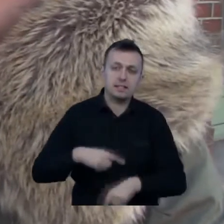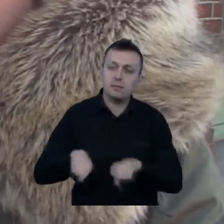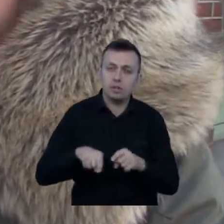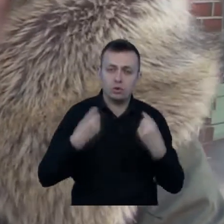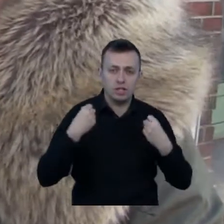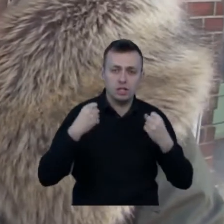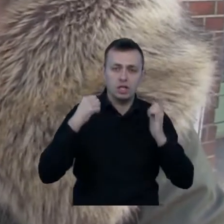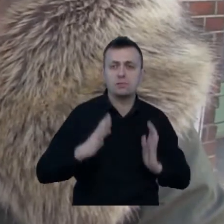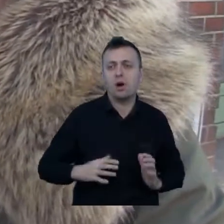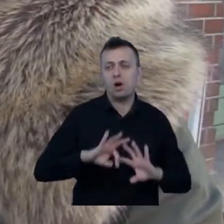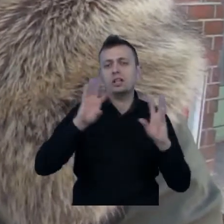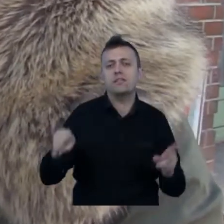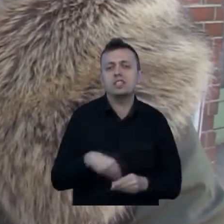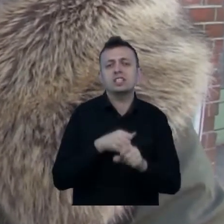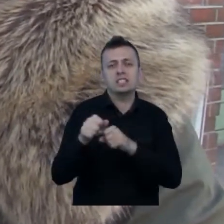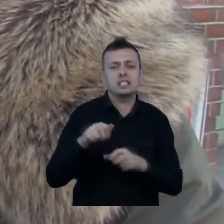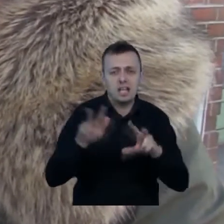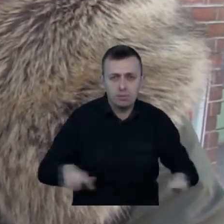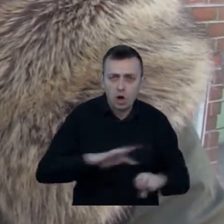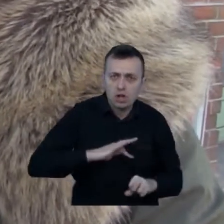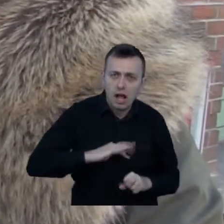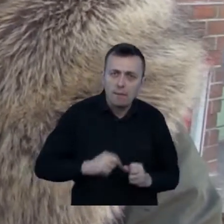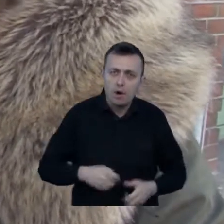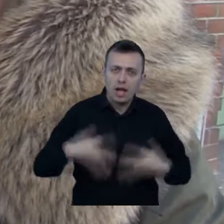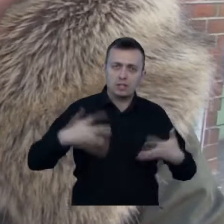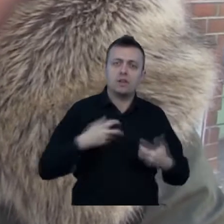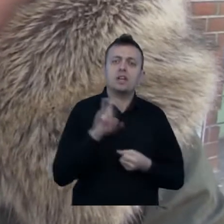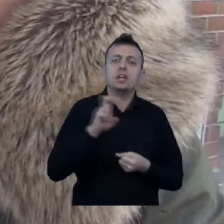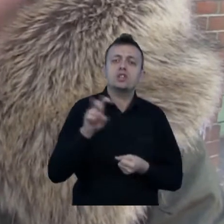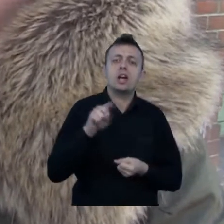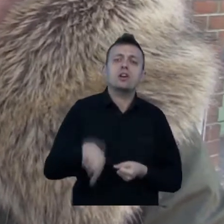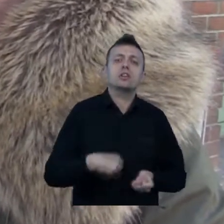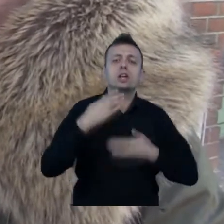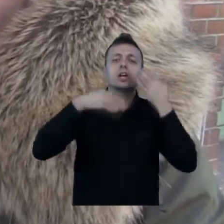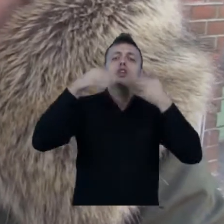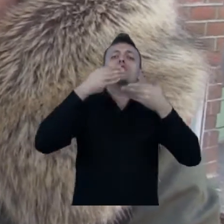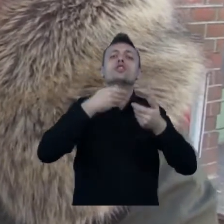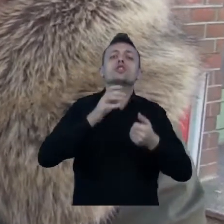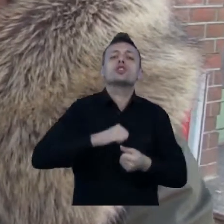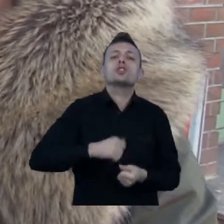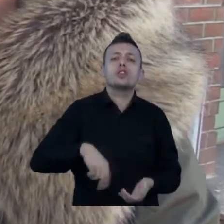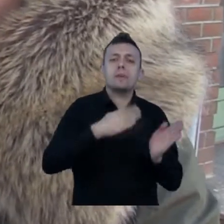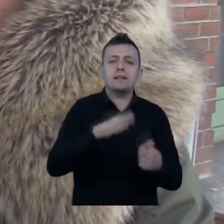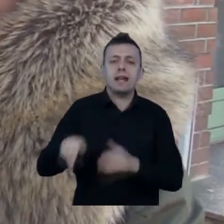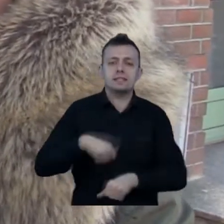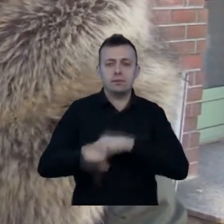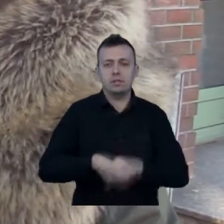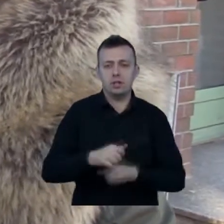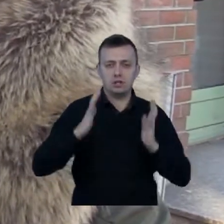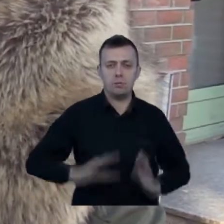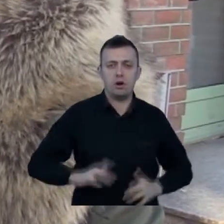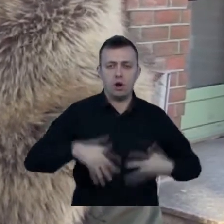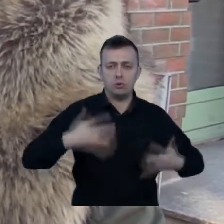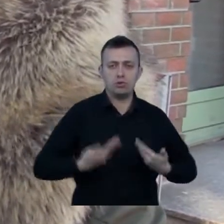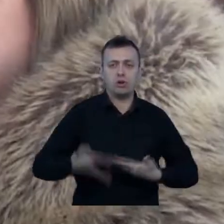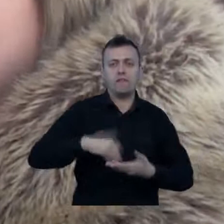następny będzie też spokojny, więc na razie jesteśmy wszyscy zdrowi, także... A czego byś sobie życzyła na następny rok? Na następny rok